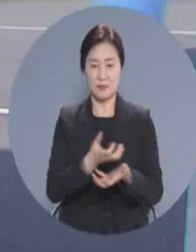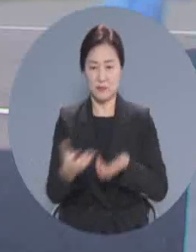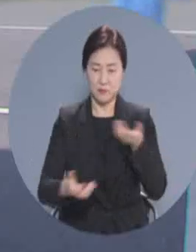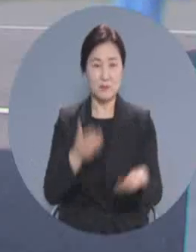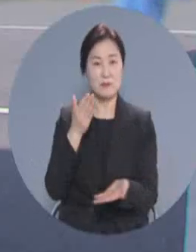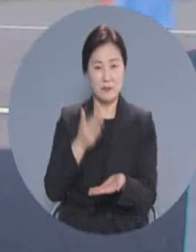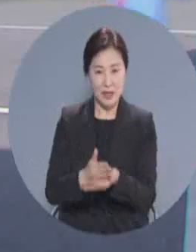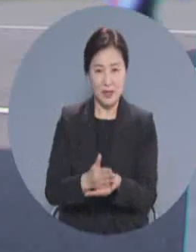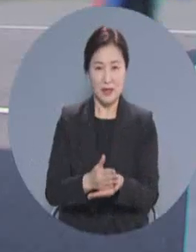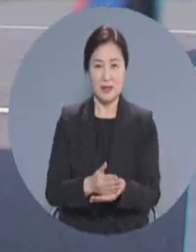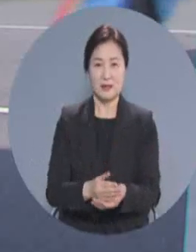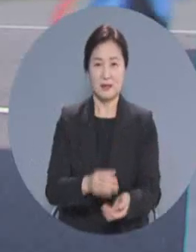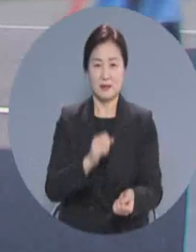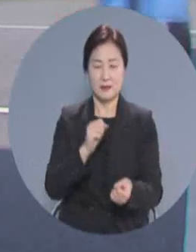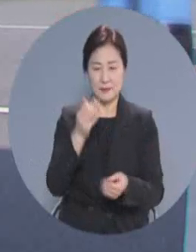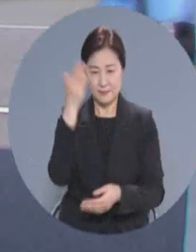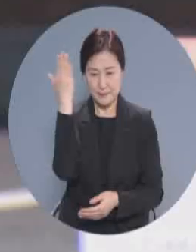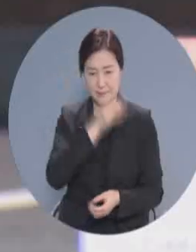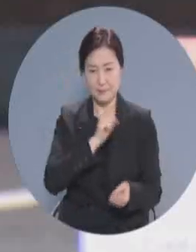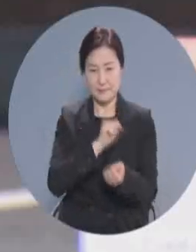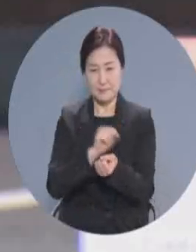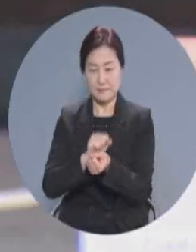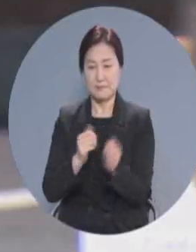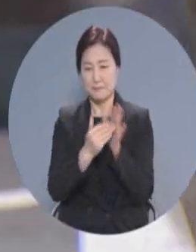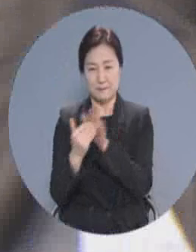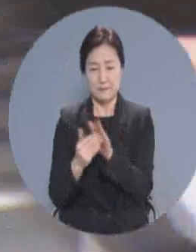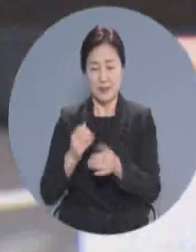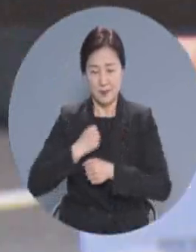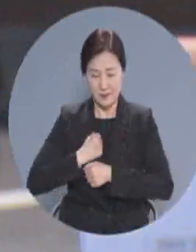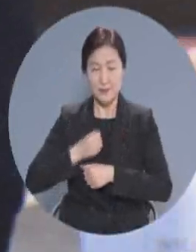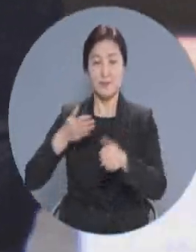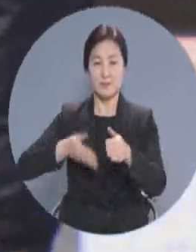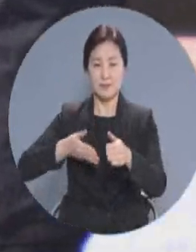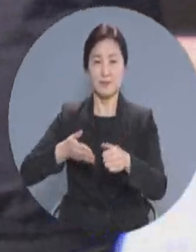등 방역수칙 준수를 당부했습니다. MBC 뉴스 강서영입니다.